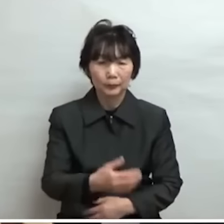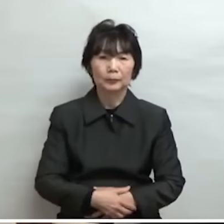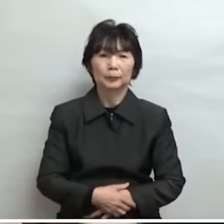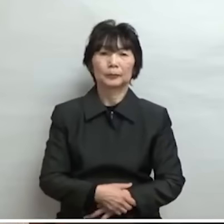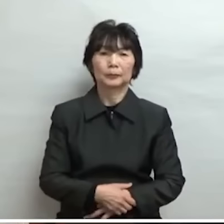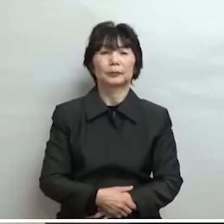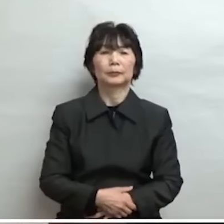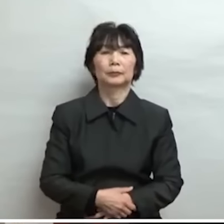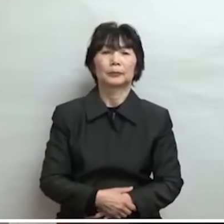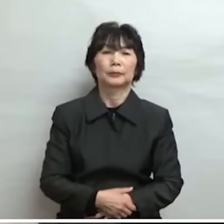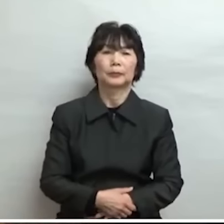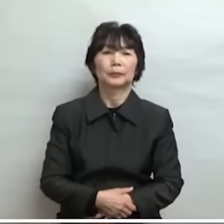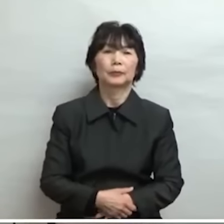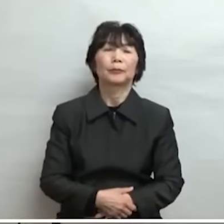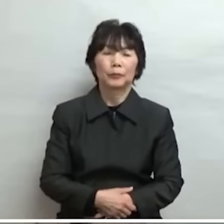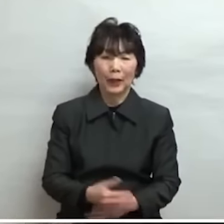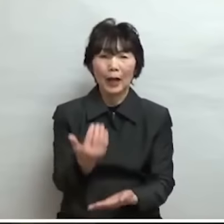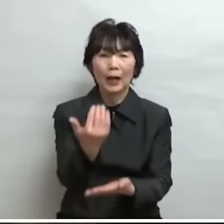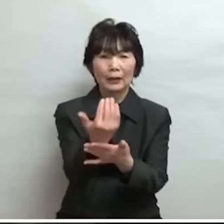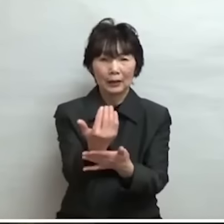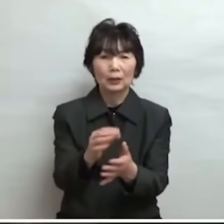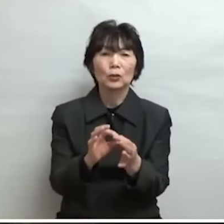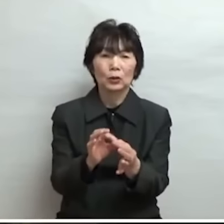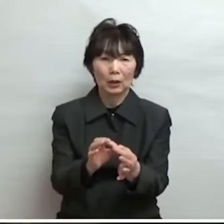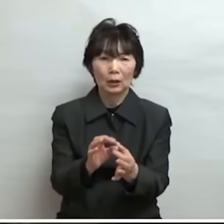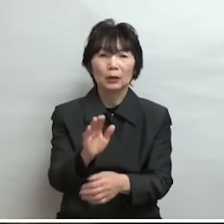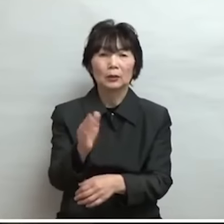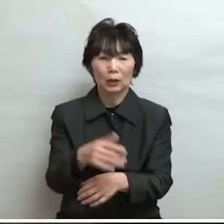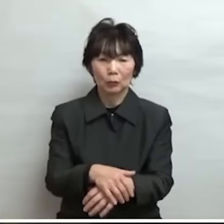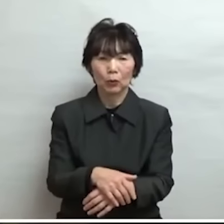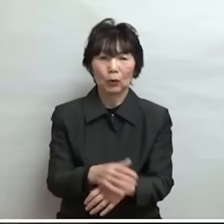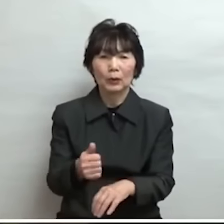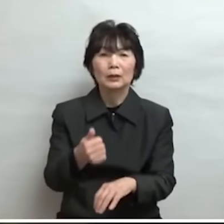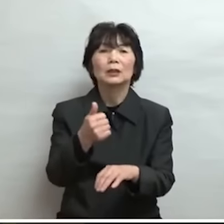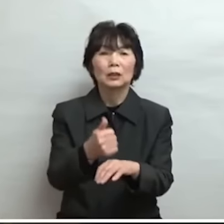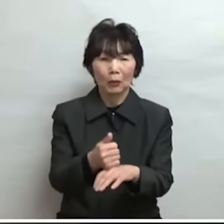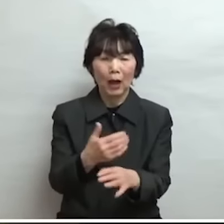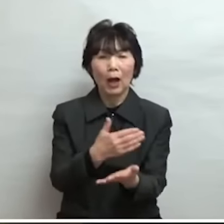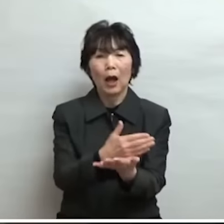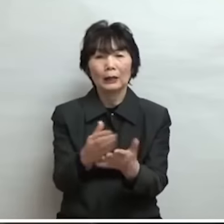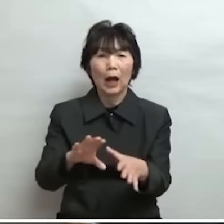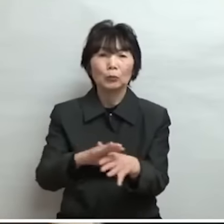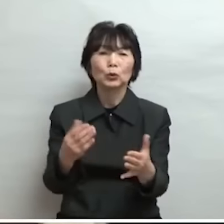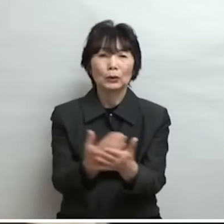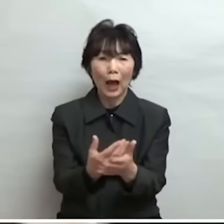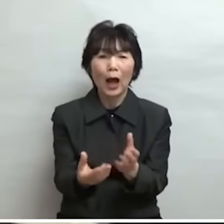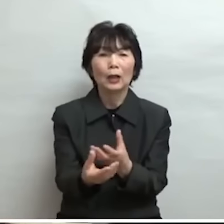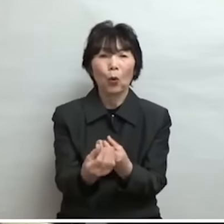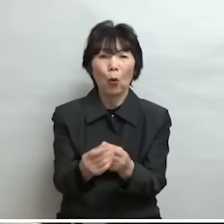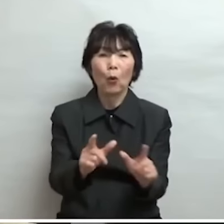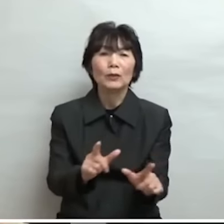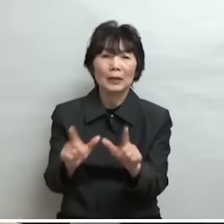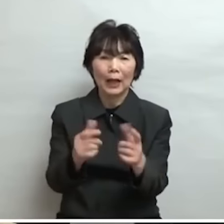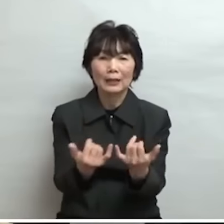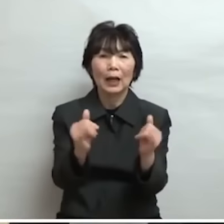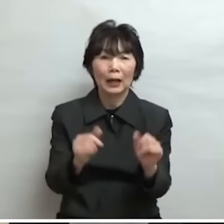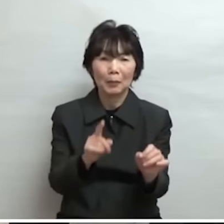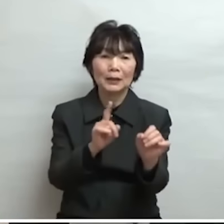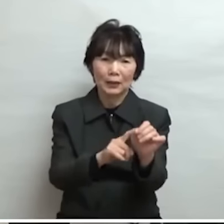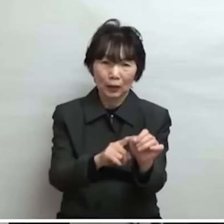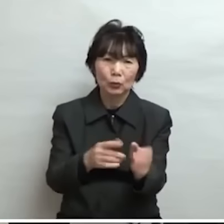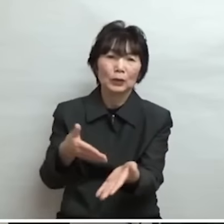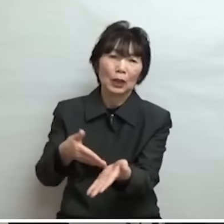よろしくお願いします。まあ、ついて日に関連してなんですけれども、うん、まあ、知事は多文化共生社会の実現についてこう目指していると再三